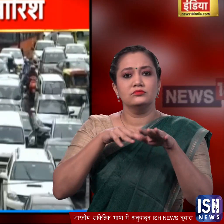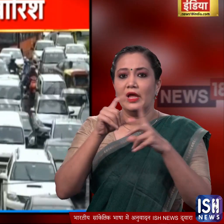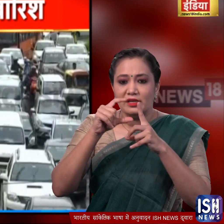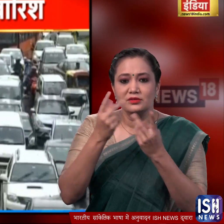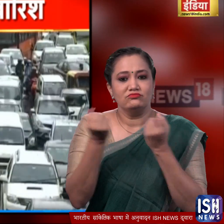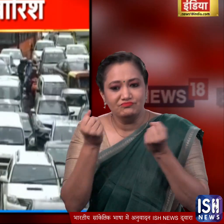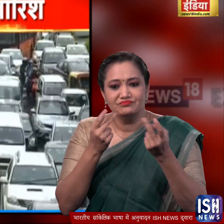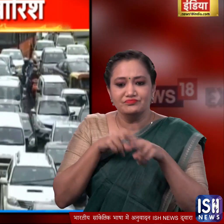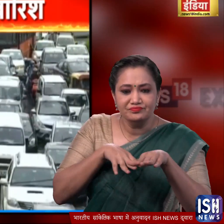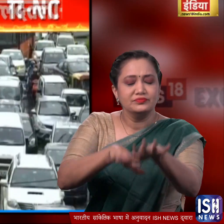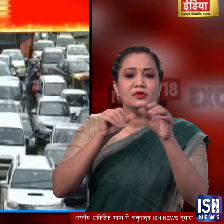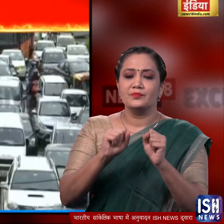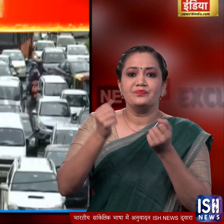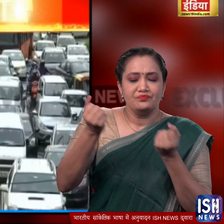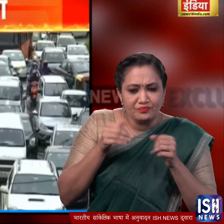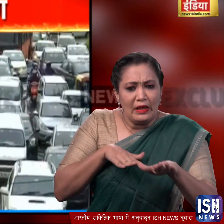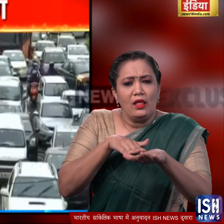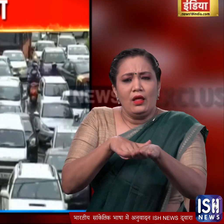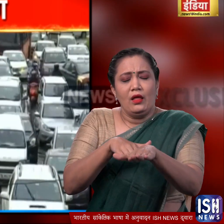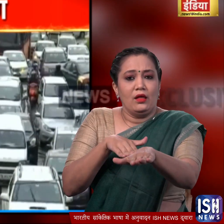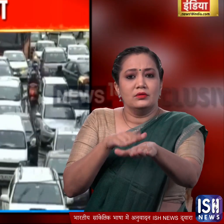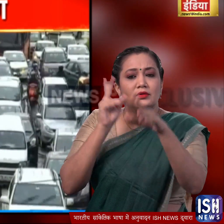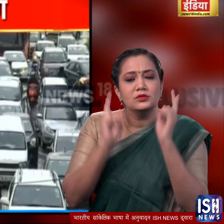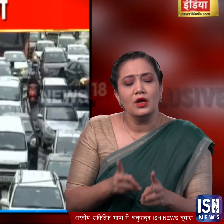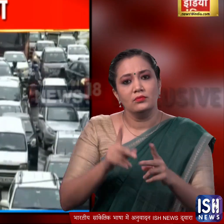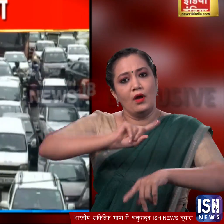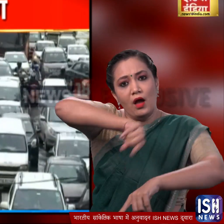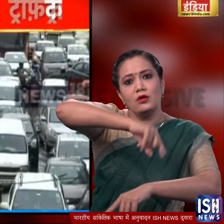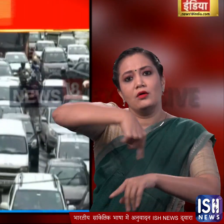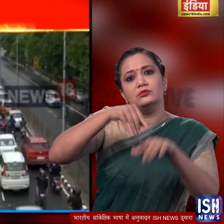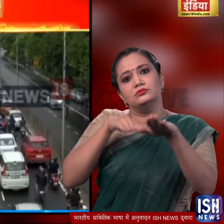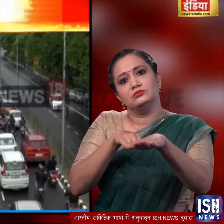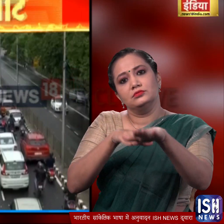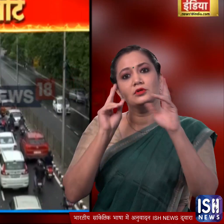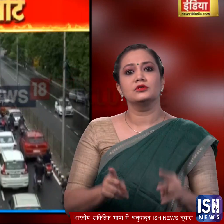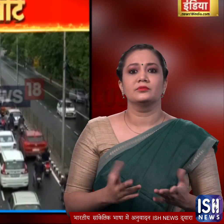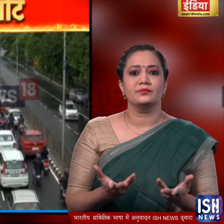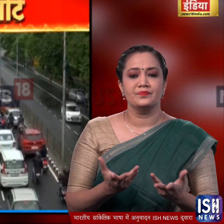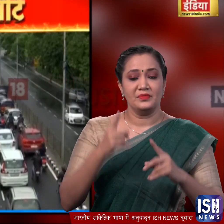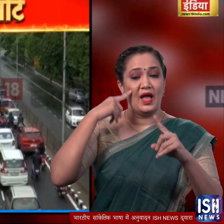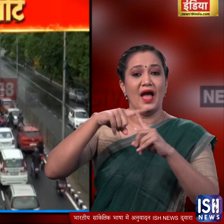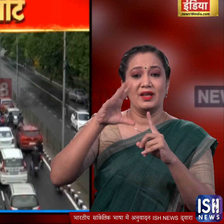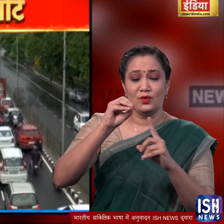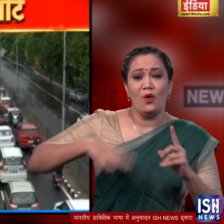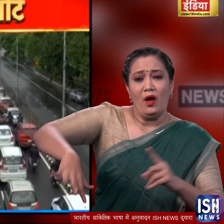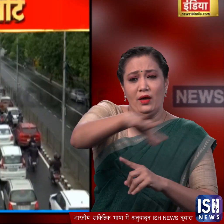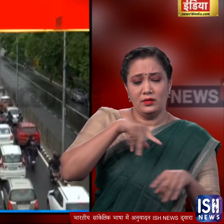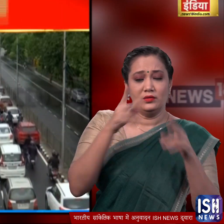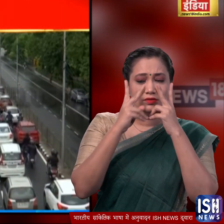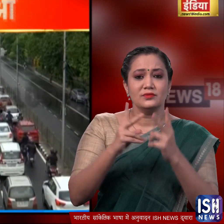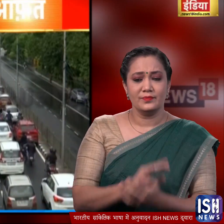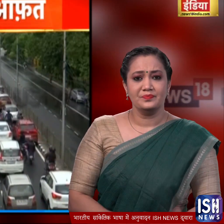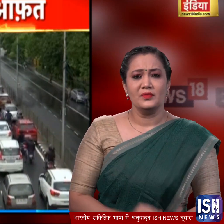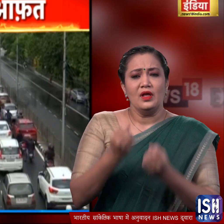दी। सड़कों पर ट्रैफिक जैम एक बार लगा तो लोग घंटों इसी में फंसे रहे। आईटीओ इलाके से जो तस्वीर सामने आई,